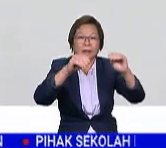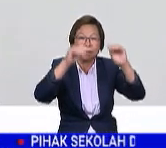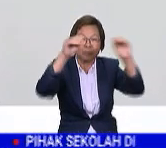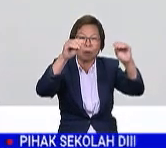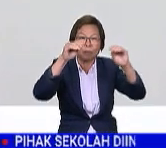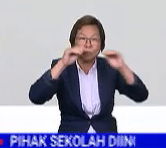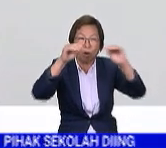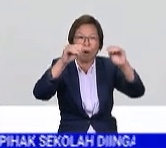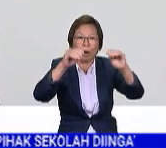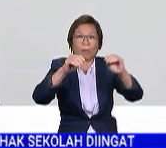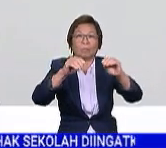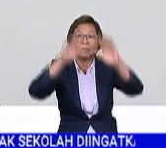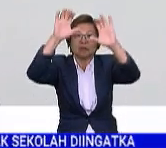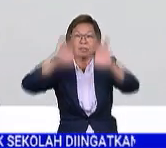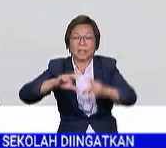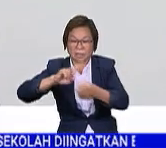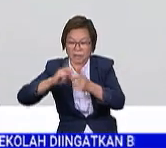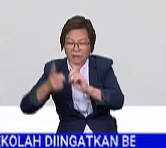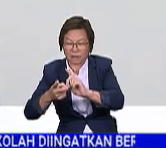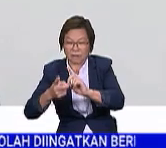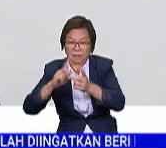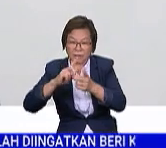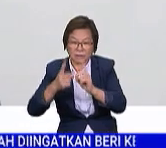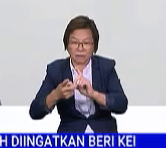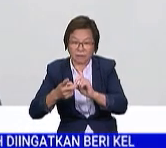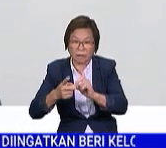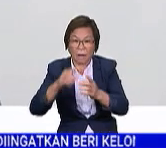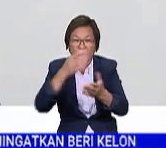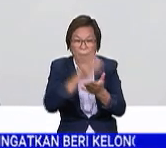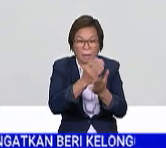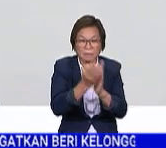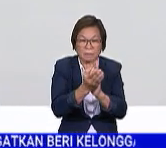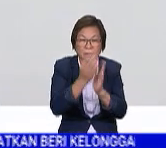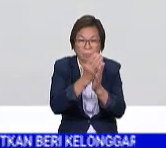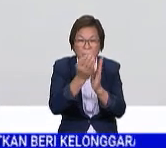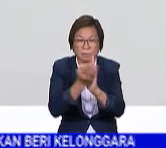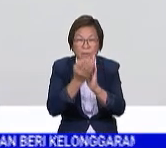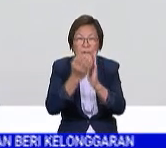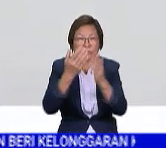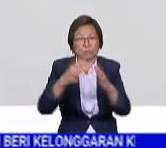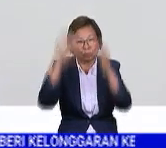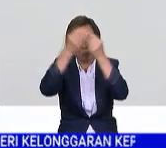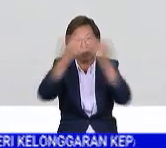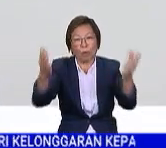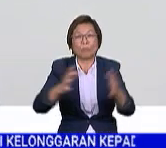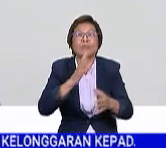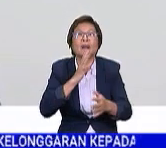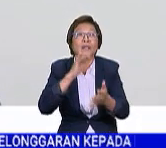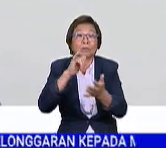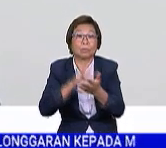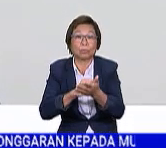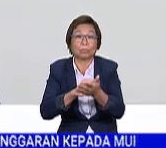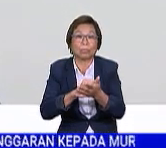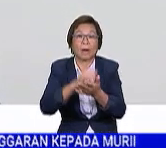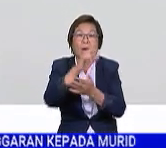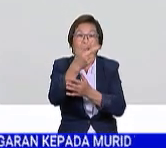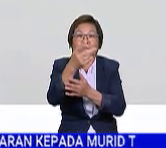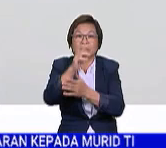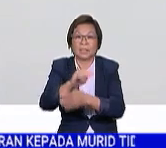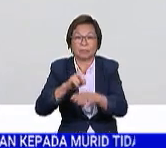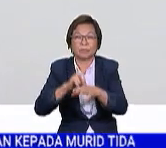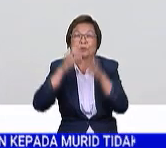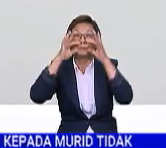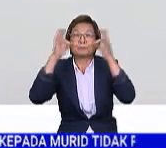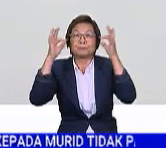perlu cara share digital ya dalam pajak yang telah diumumkan Beliau berkata demikian kepada arti